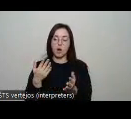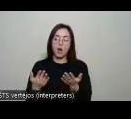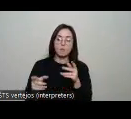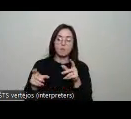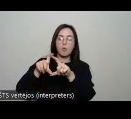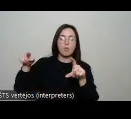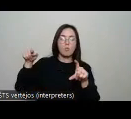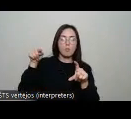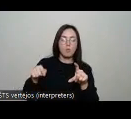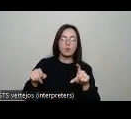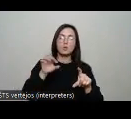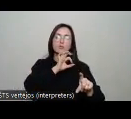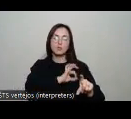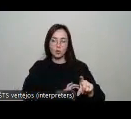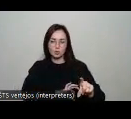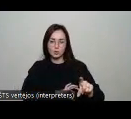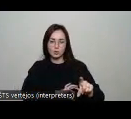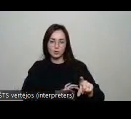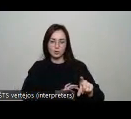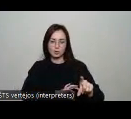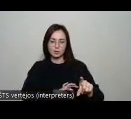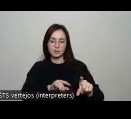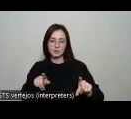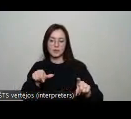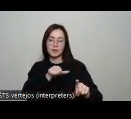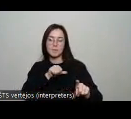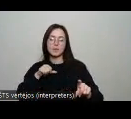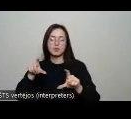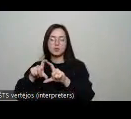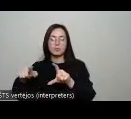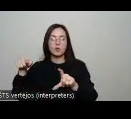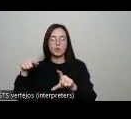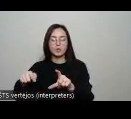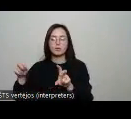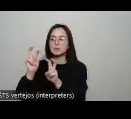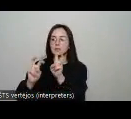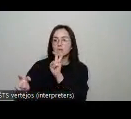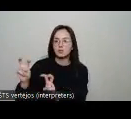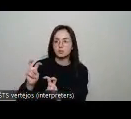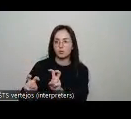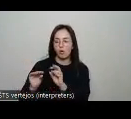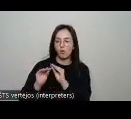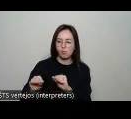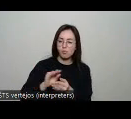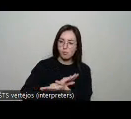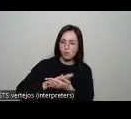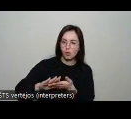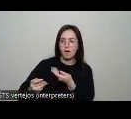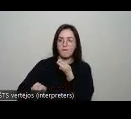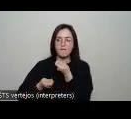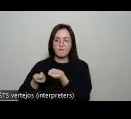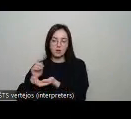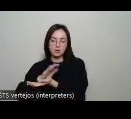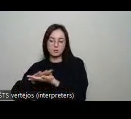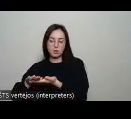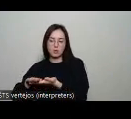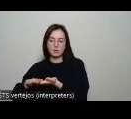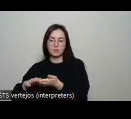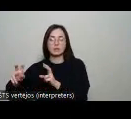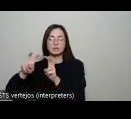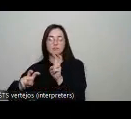naudingos, surandant šitą požiūrį. Tai yra, ką jūs galite padaryti, kaip mokytojas, kaip vadovas, ar kažkas nors kitas, kuris